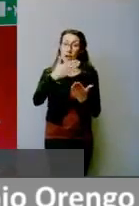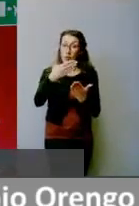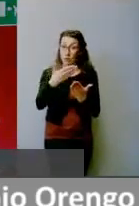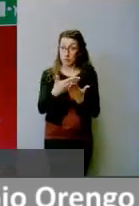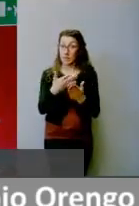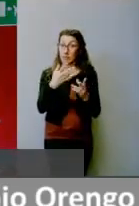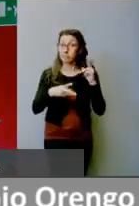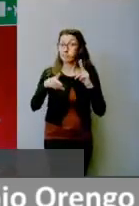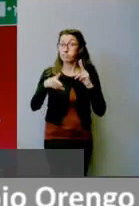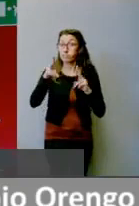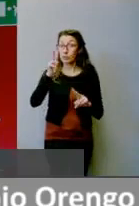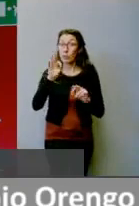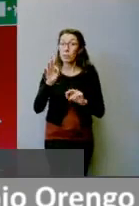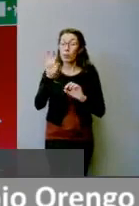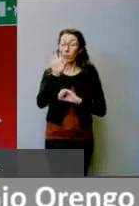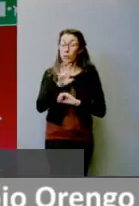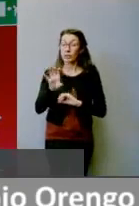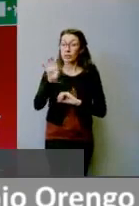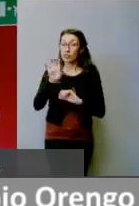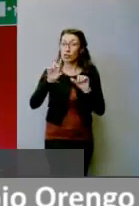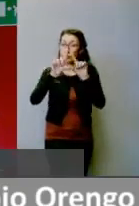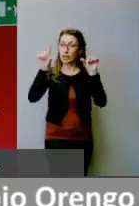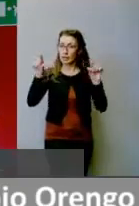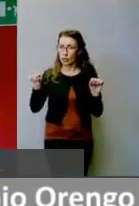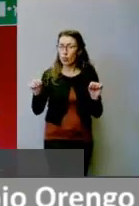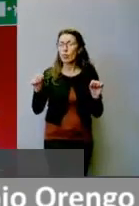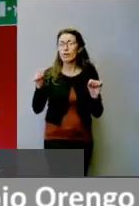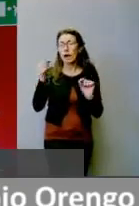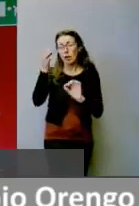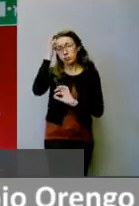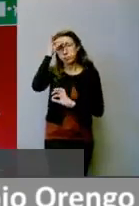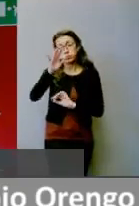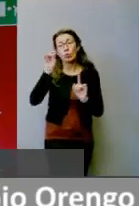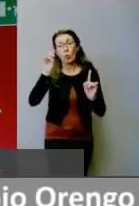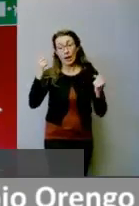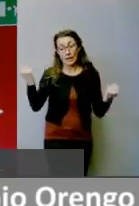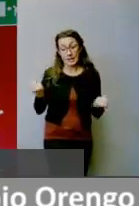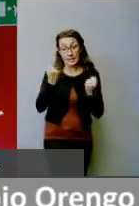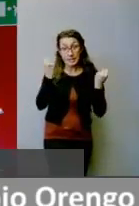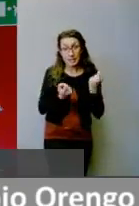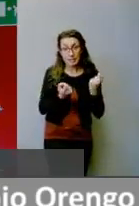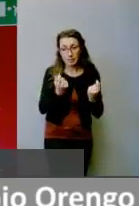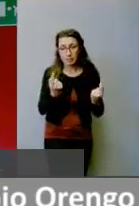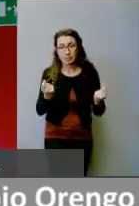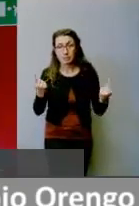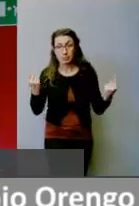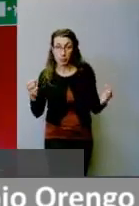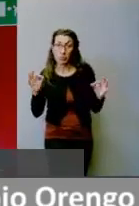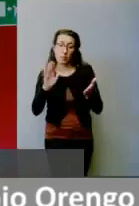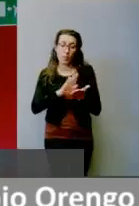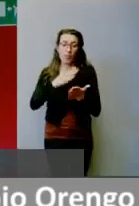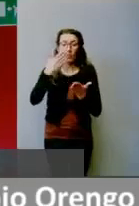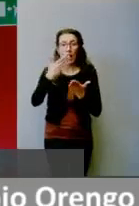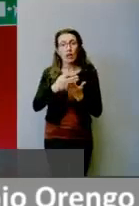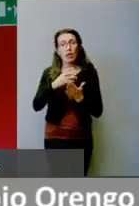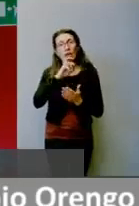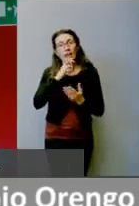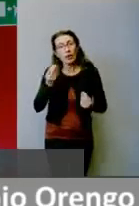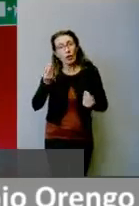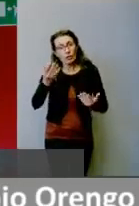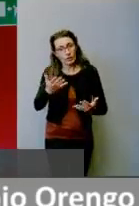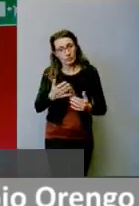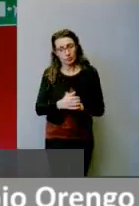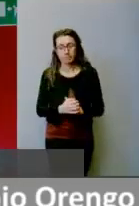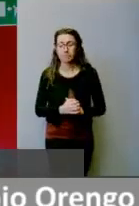festa dei nonni attraverso iniziative volte a sottolineare il ruolo fondamentale che si rivestono per la nostra società. Le ricordo anche